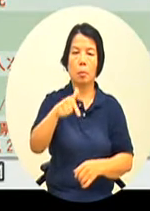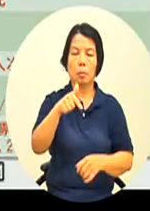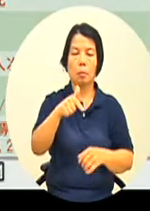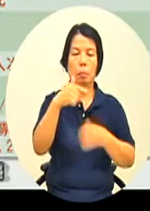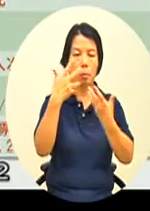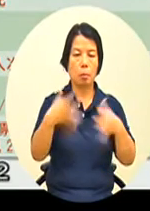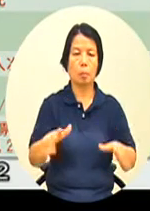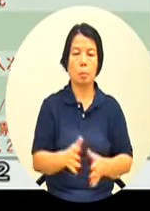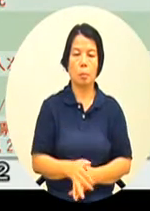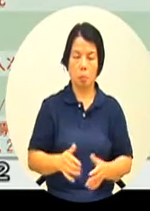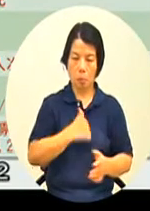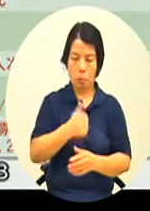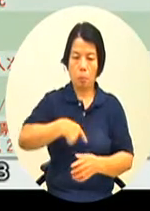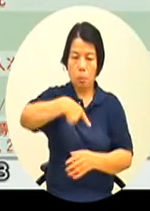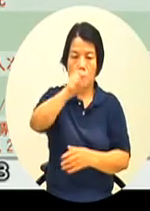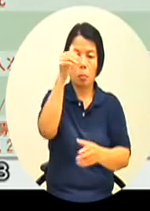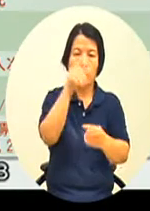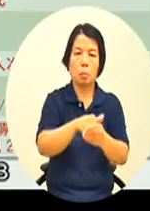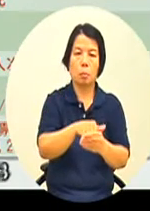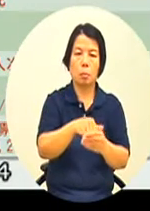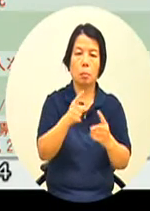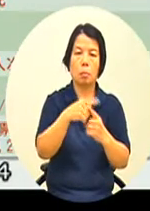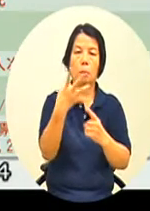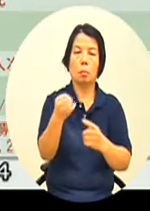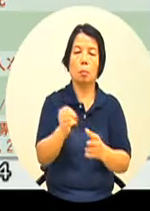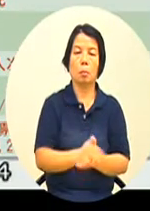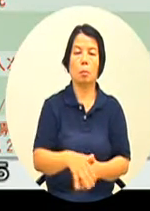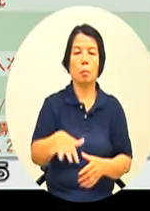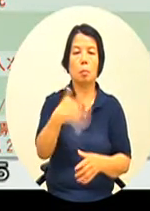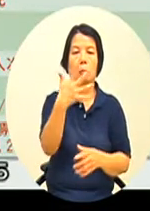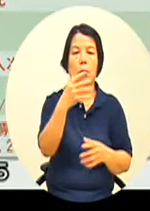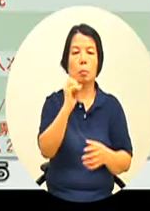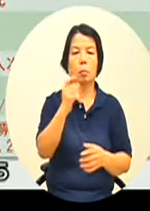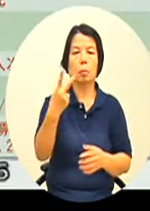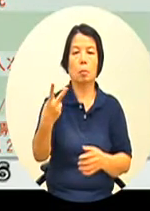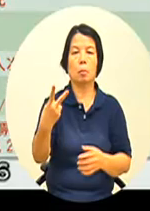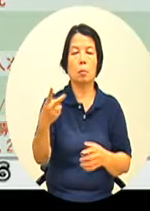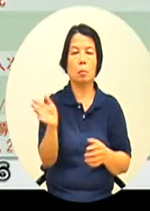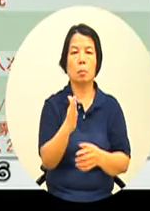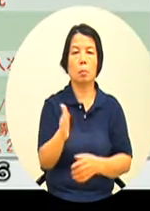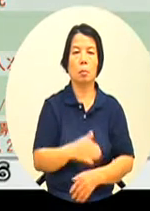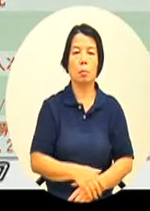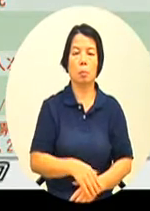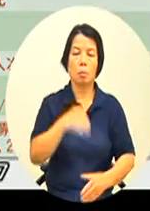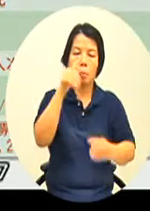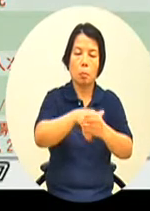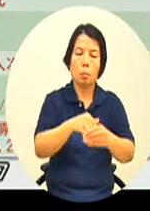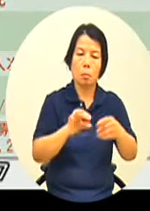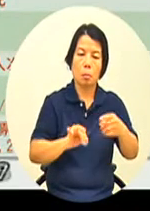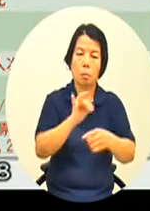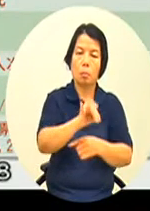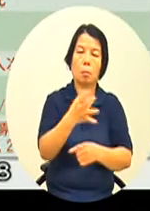实际去投票的偌济人，你敢知？502人，502人，投票率多少呢？